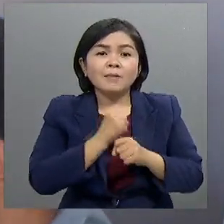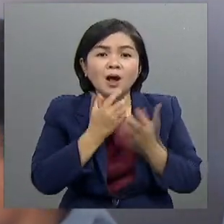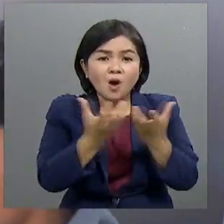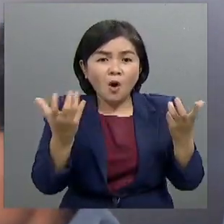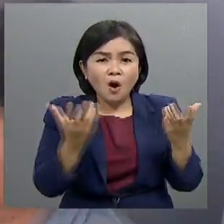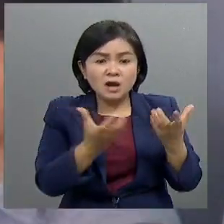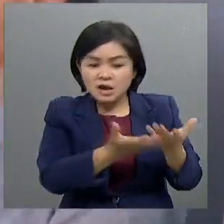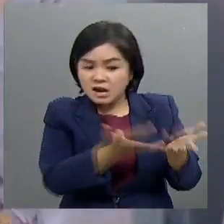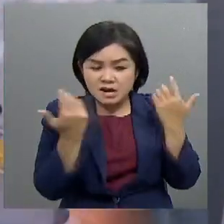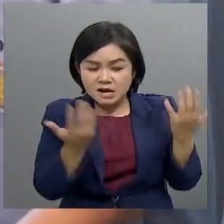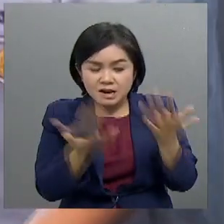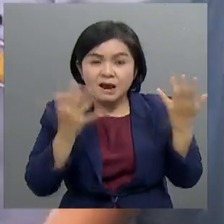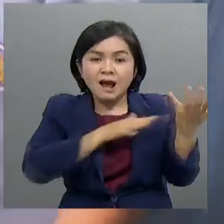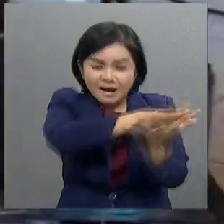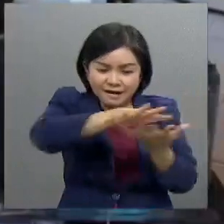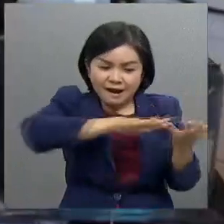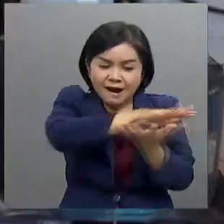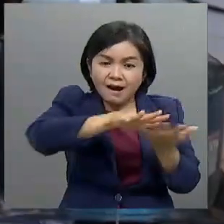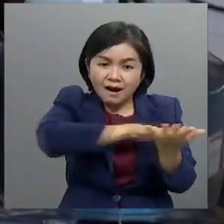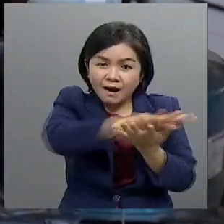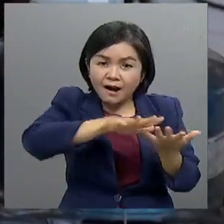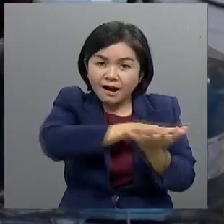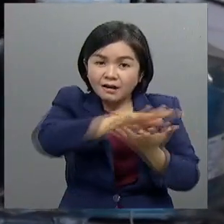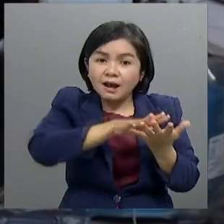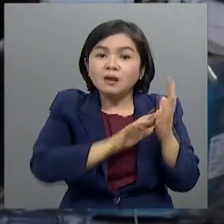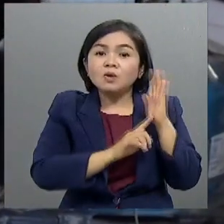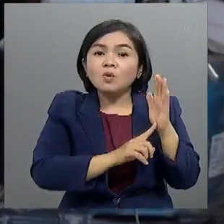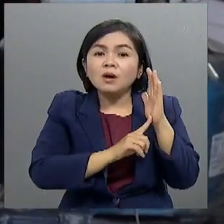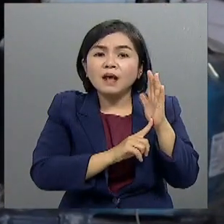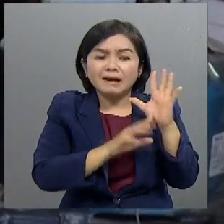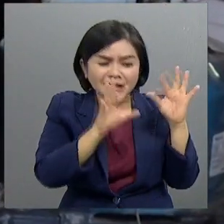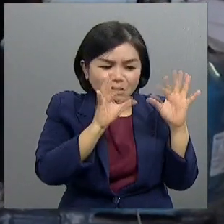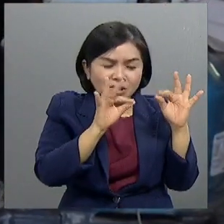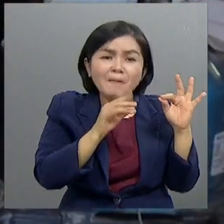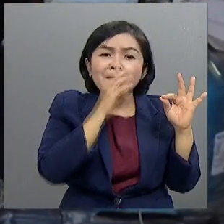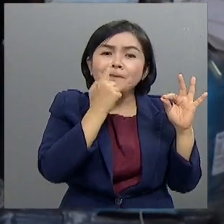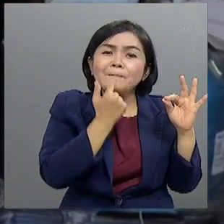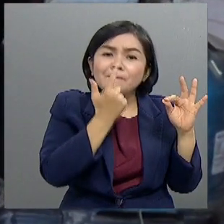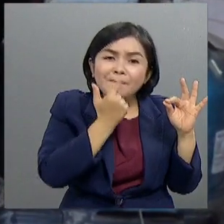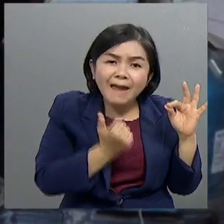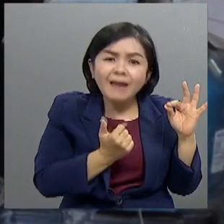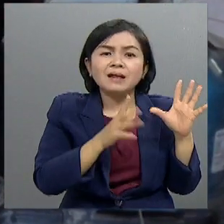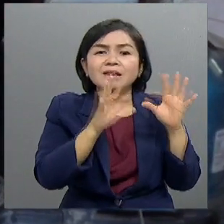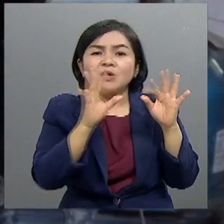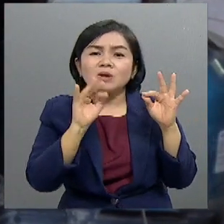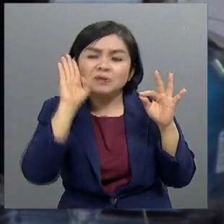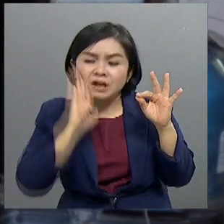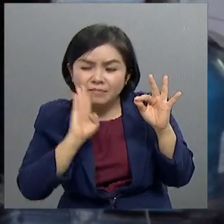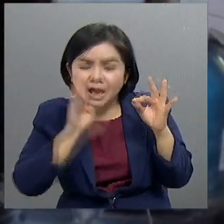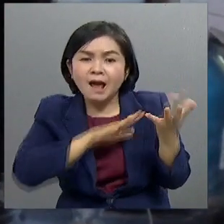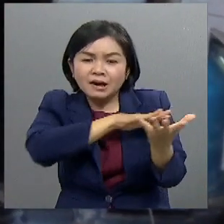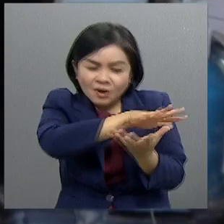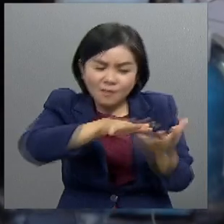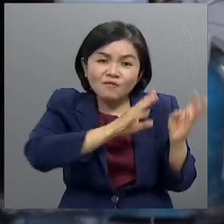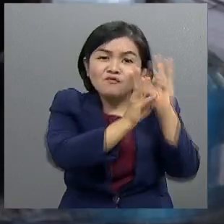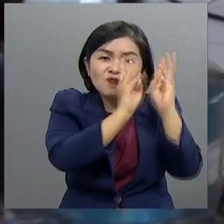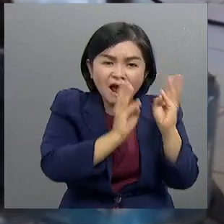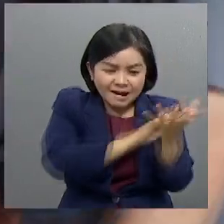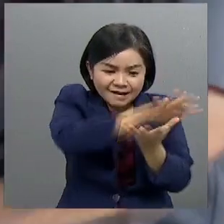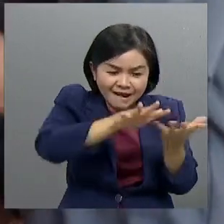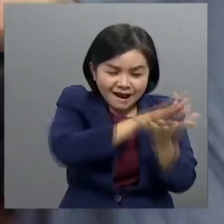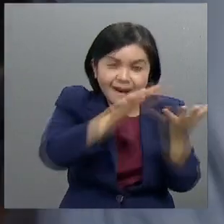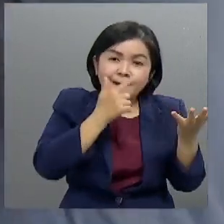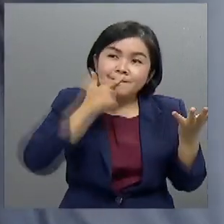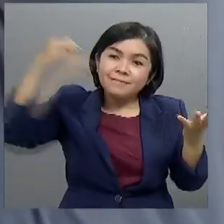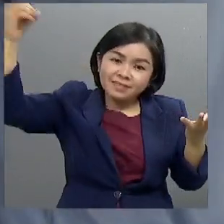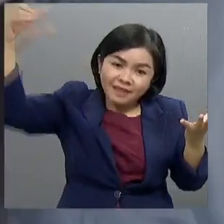ล้างอย่างเช่นที่โคนที่เข้าไปอยู่ในตัวอุปกรณ์ครับล้างหน้าความสะอาดและก็ตากแห้งและประกอบครับ